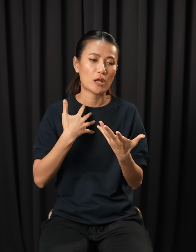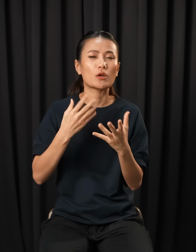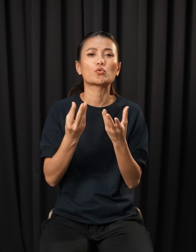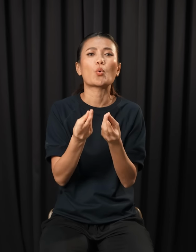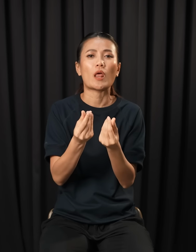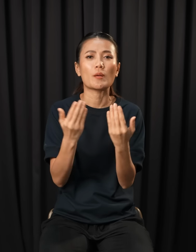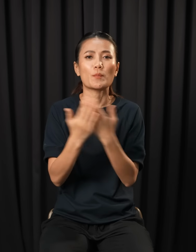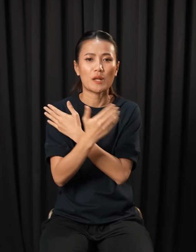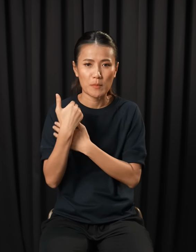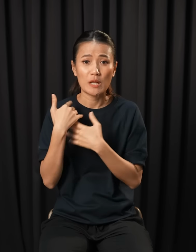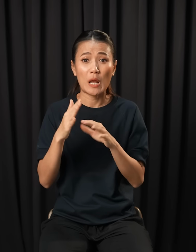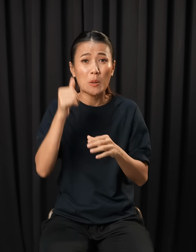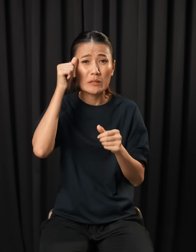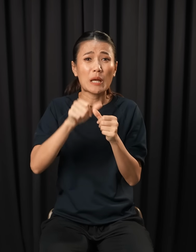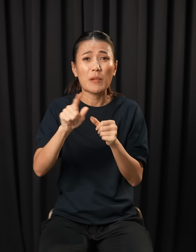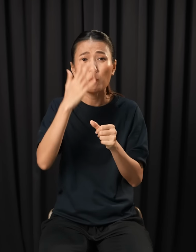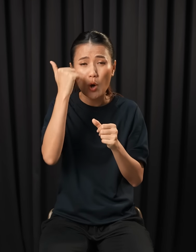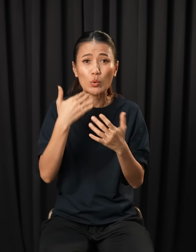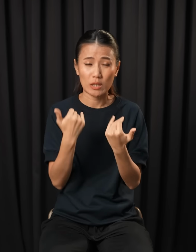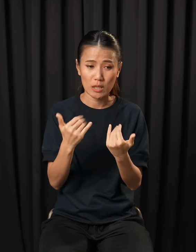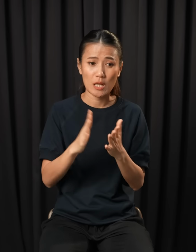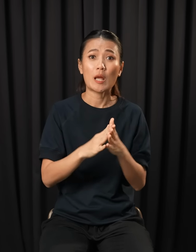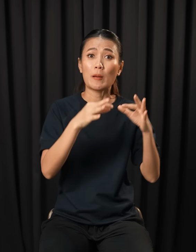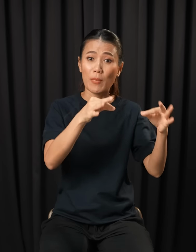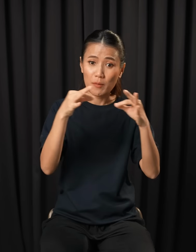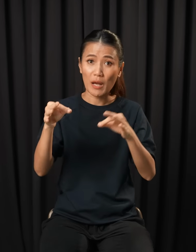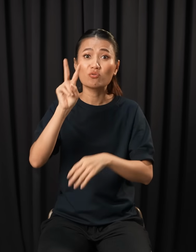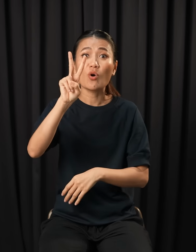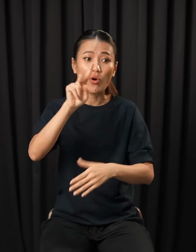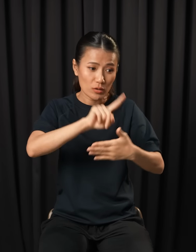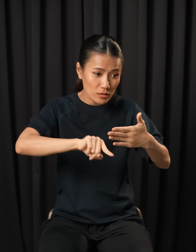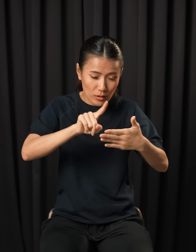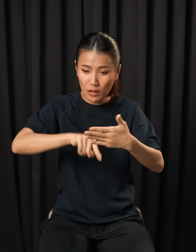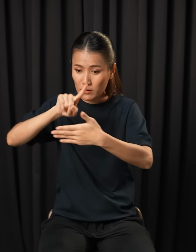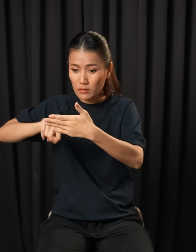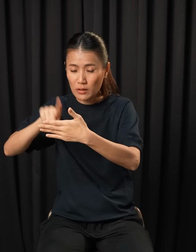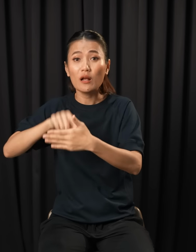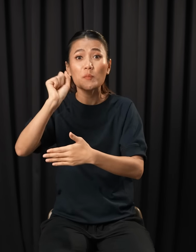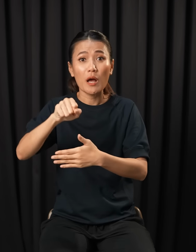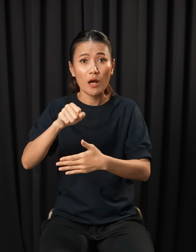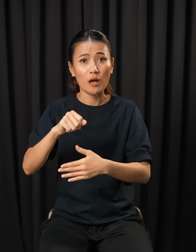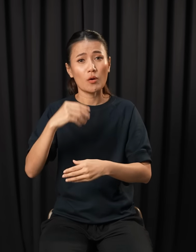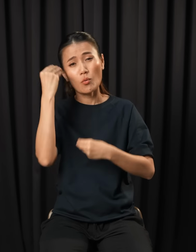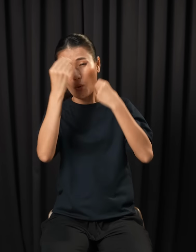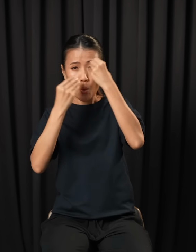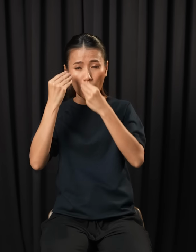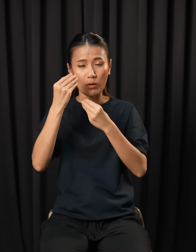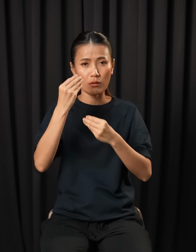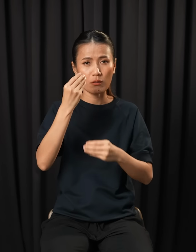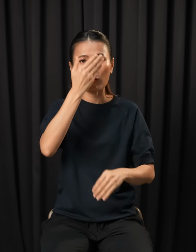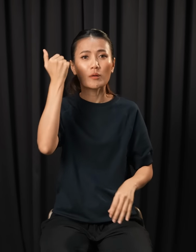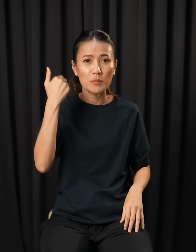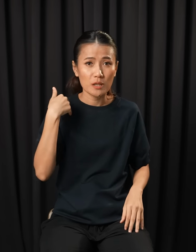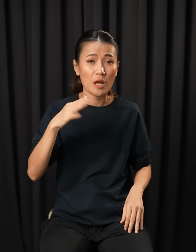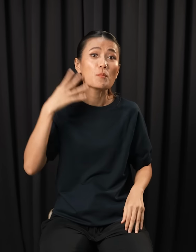มันขยับได้น ะคร ับแล้วอันที่2ก็คือว่าไม่อยากให้จําเบอร์นี้ครับเพราะว่าคราวนี้เลือกบัตร2ใบ2เบอร์เพราะฉะนั้นบางค